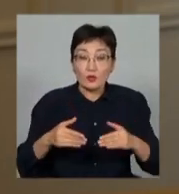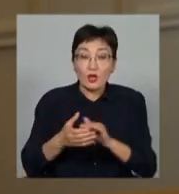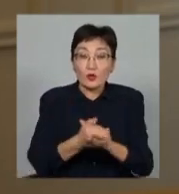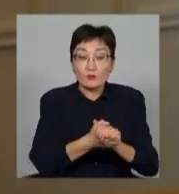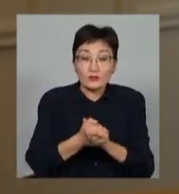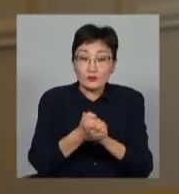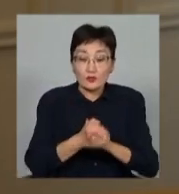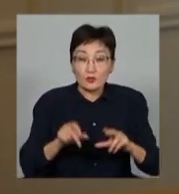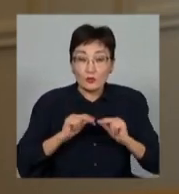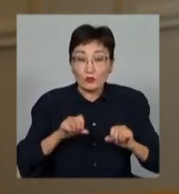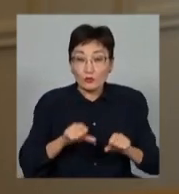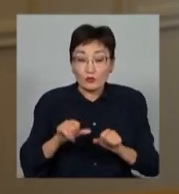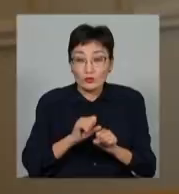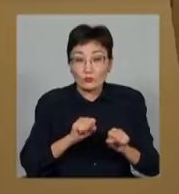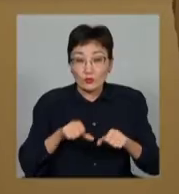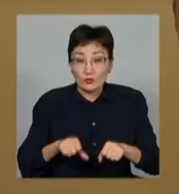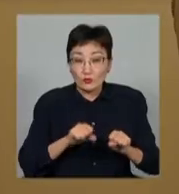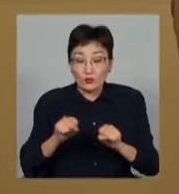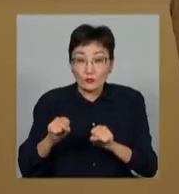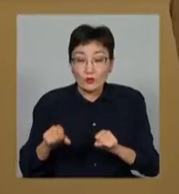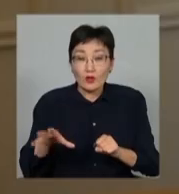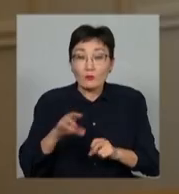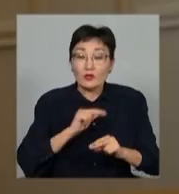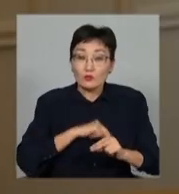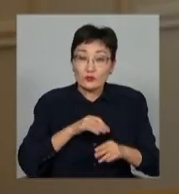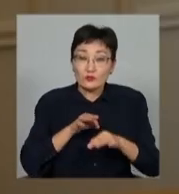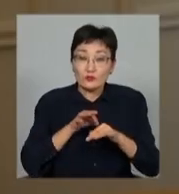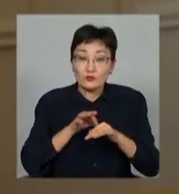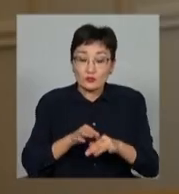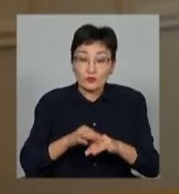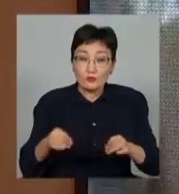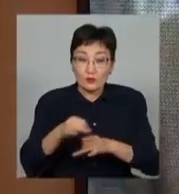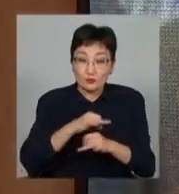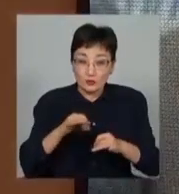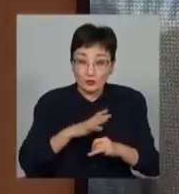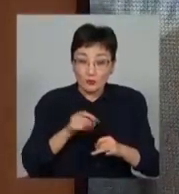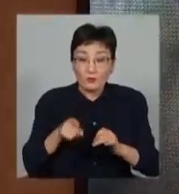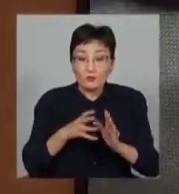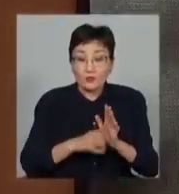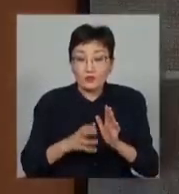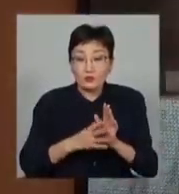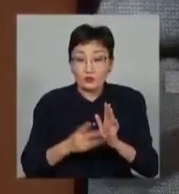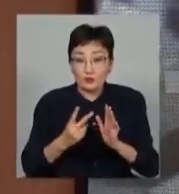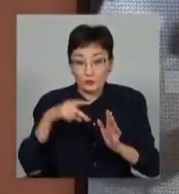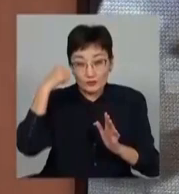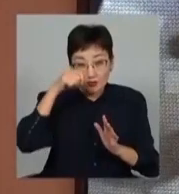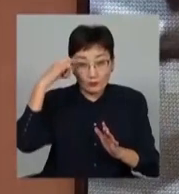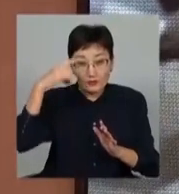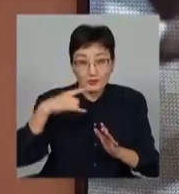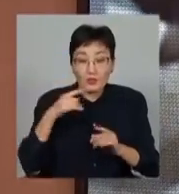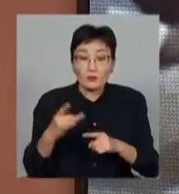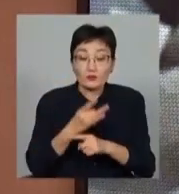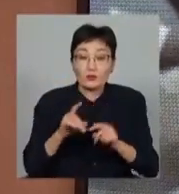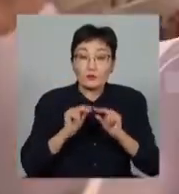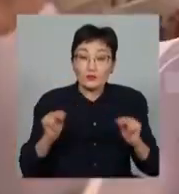кәсіподақтар мұғалімін құқын қорғау үшін өзің бар күш-жігерін салып, келіссөздерге жүргізді. 1992 жылы елімізде алғаш